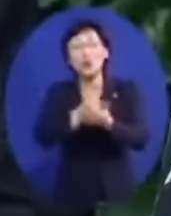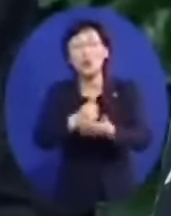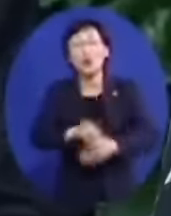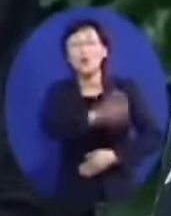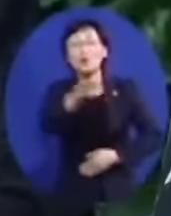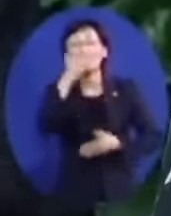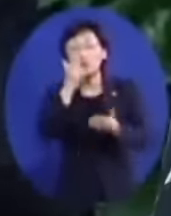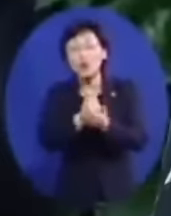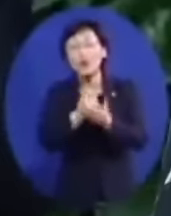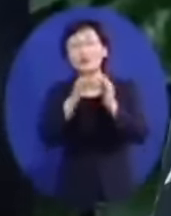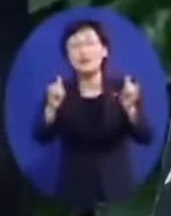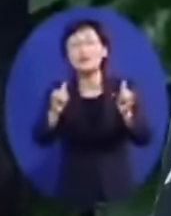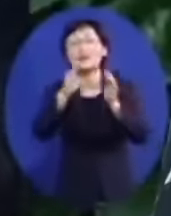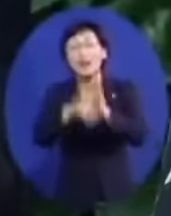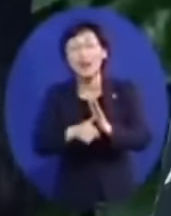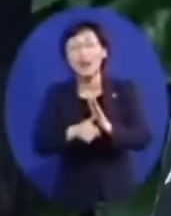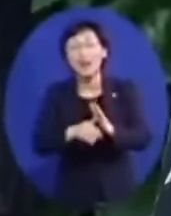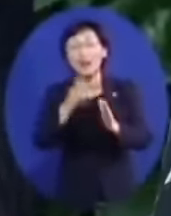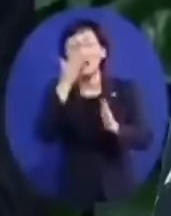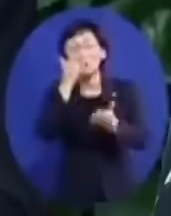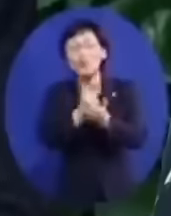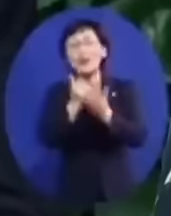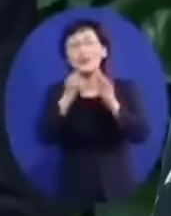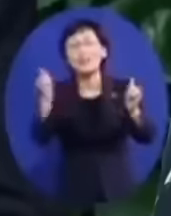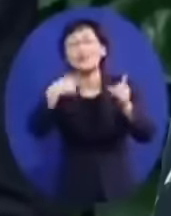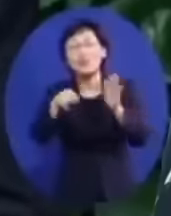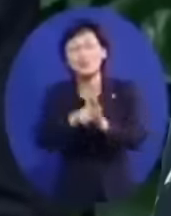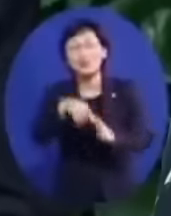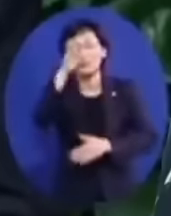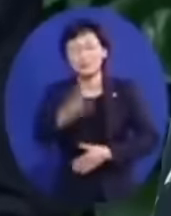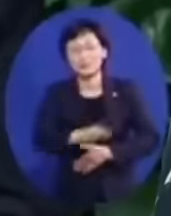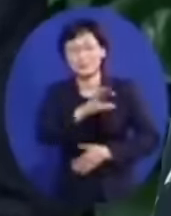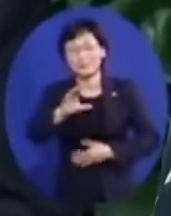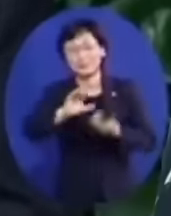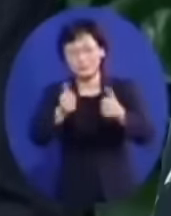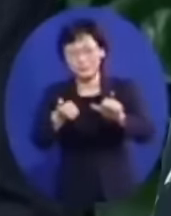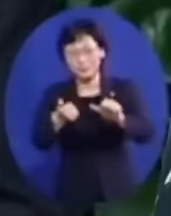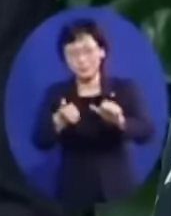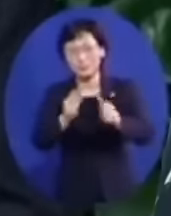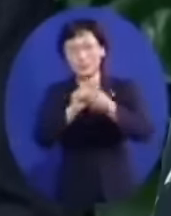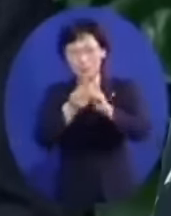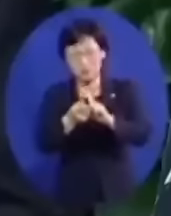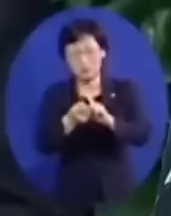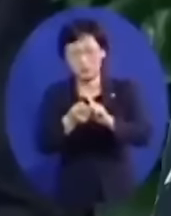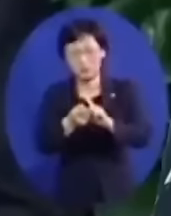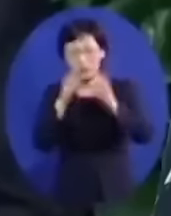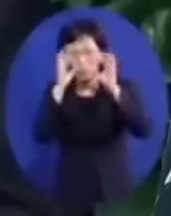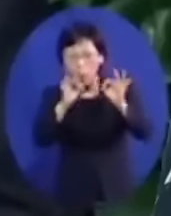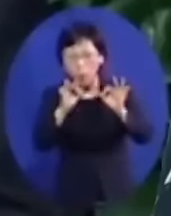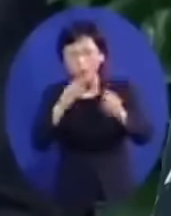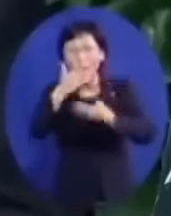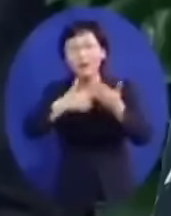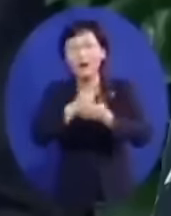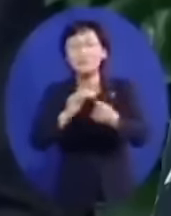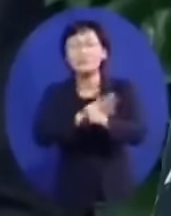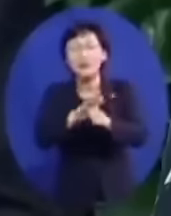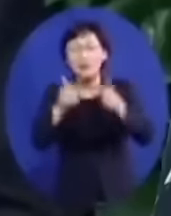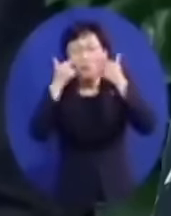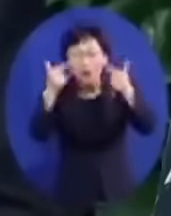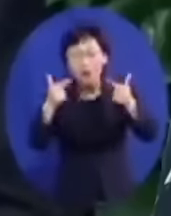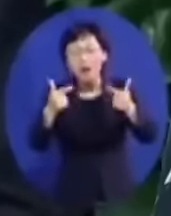되었을 때 죄인을 위해서 십자가에 대신 죽어주신 것을 보면은 하나님이 지금 우리를 사랑한다는 확증을 얻을 수